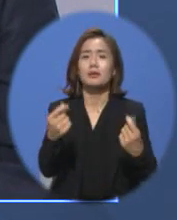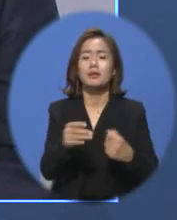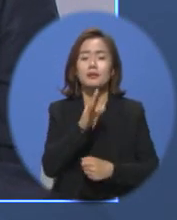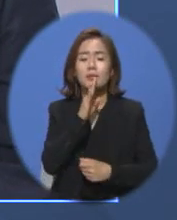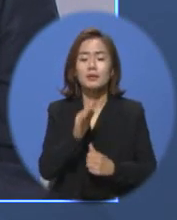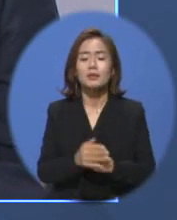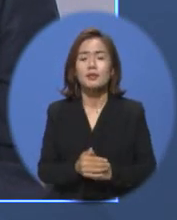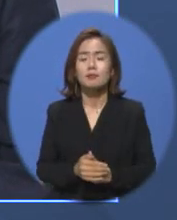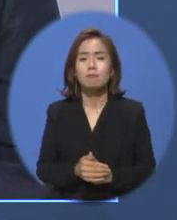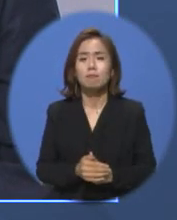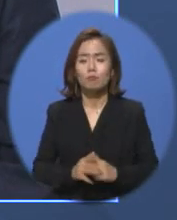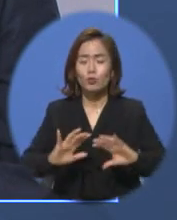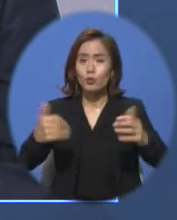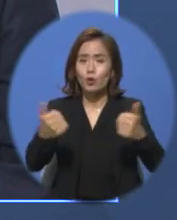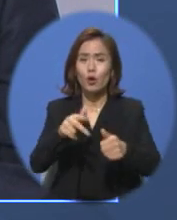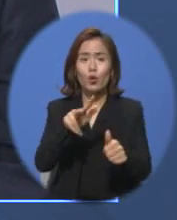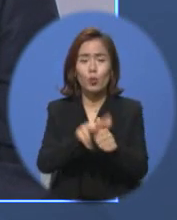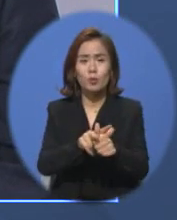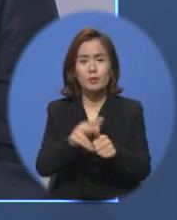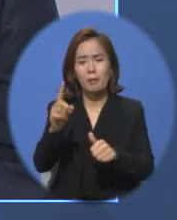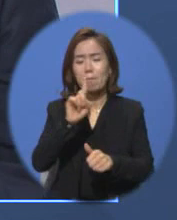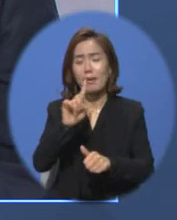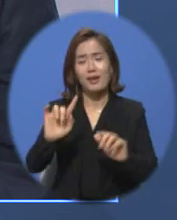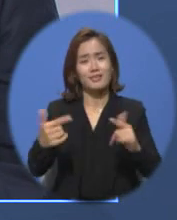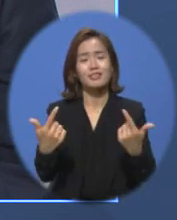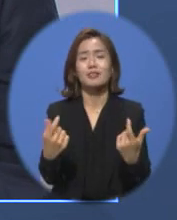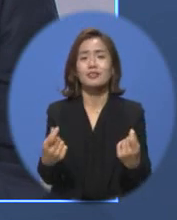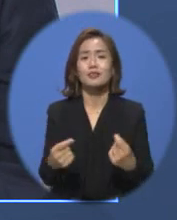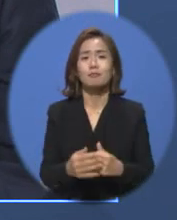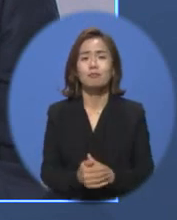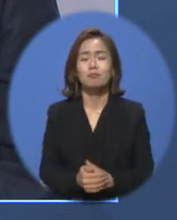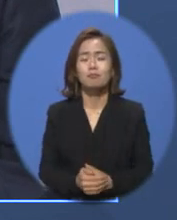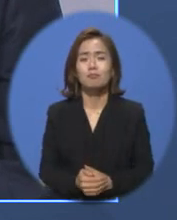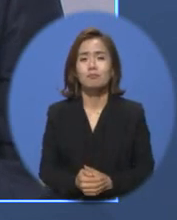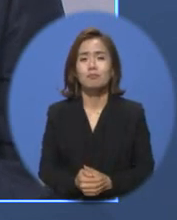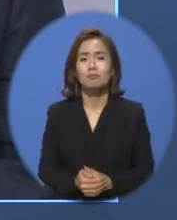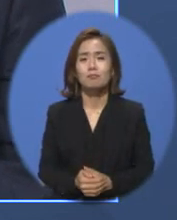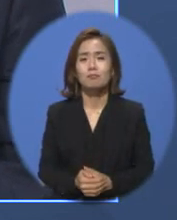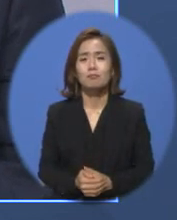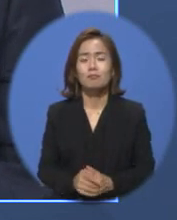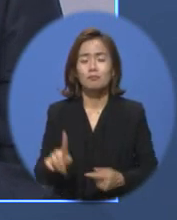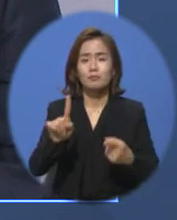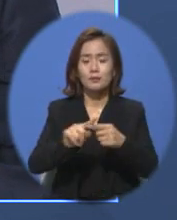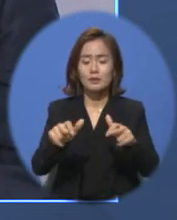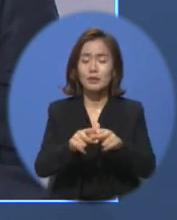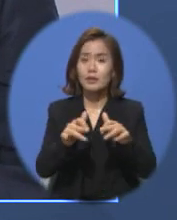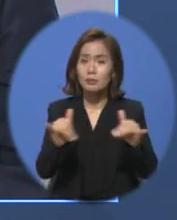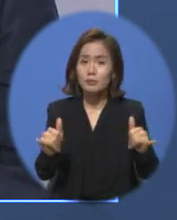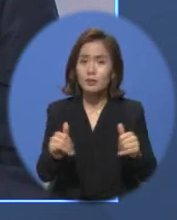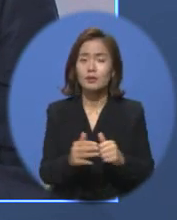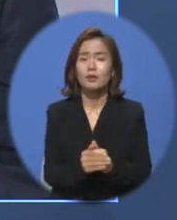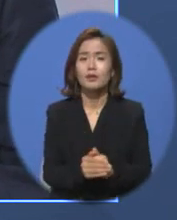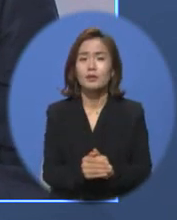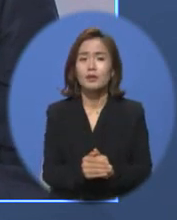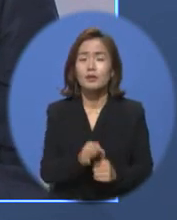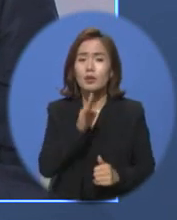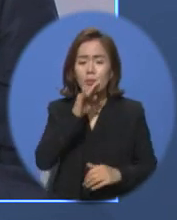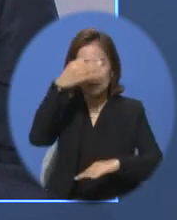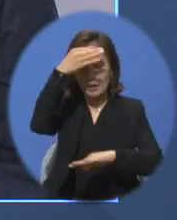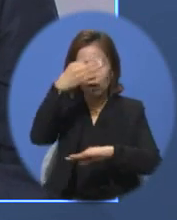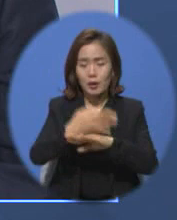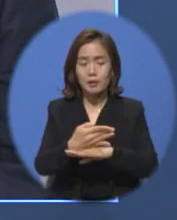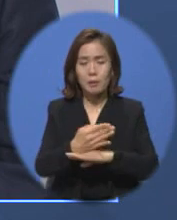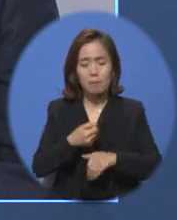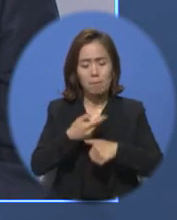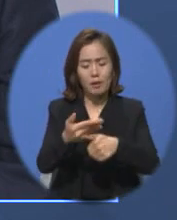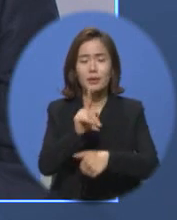그말들이 국회의원 후보가하기에적절한발언이라고생각하지않습니다.저는 당신이장애인들에게사과하는것이마땅하다